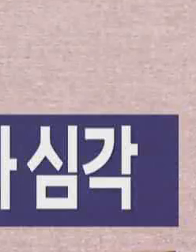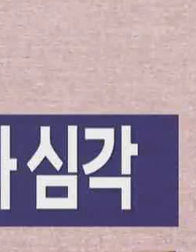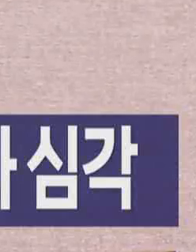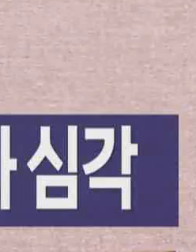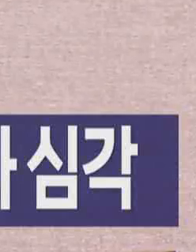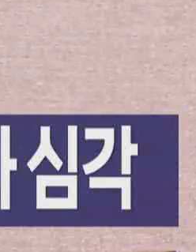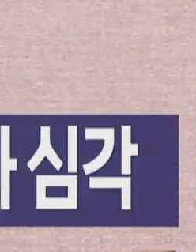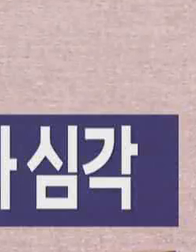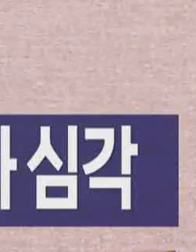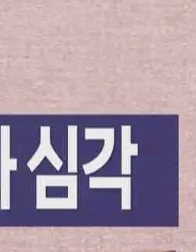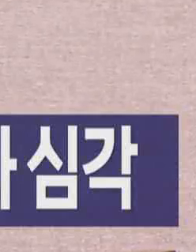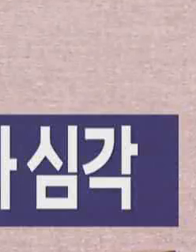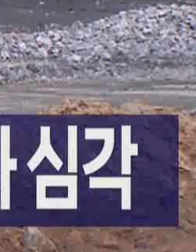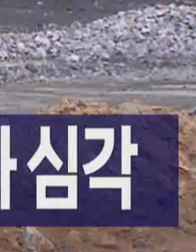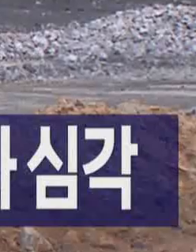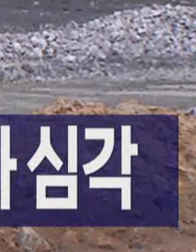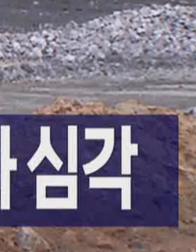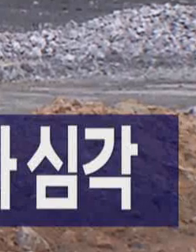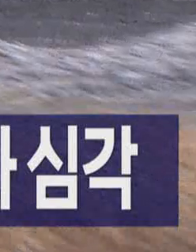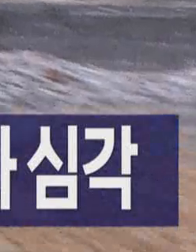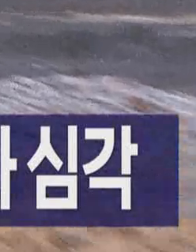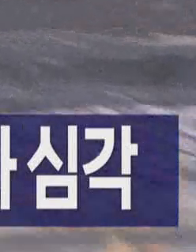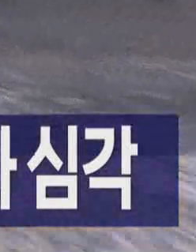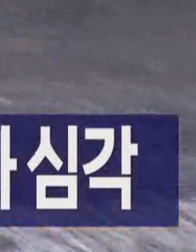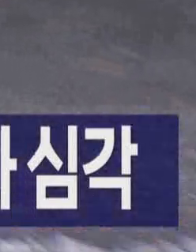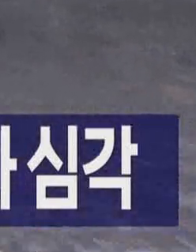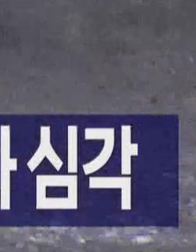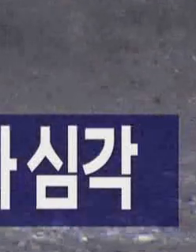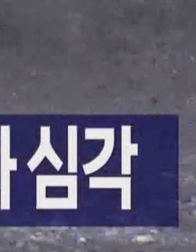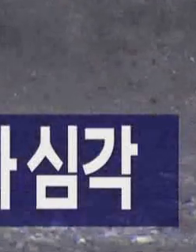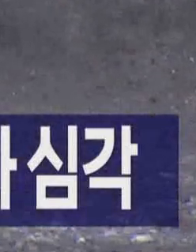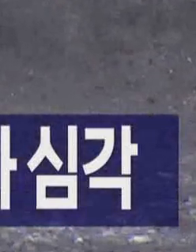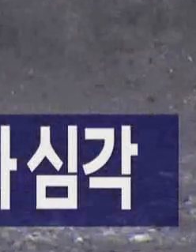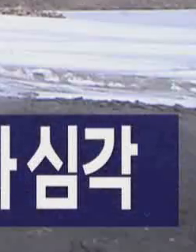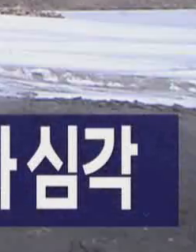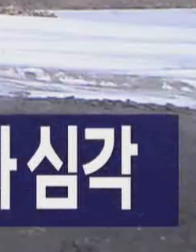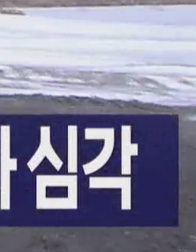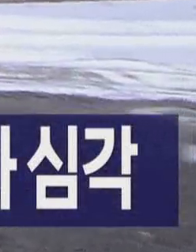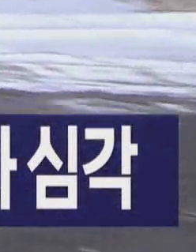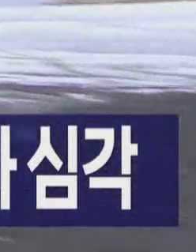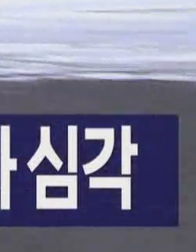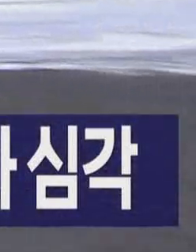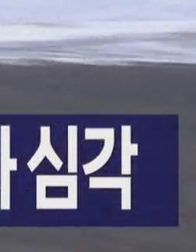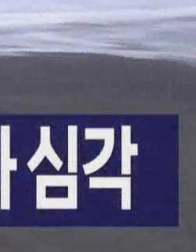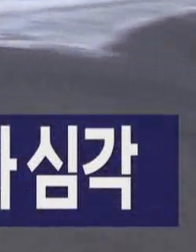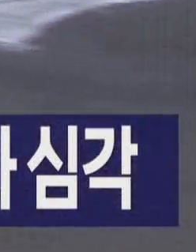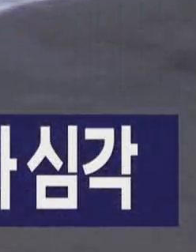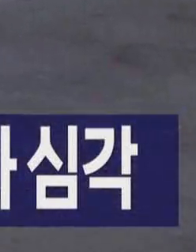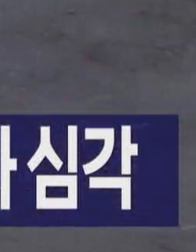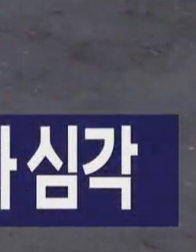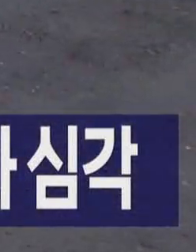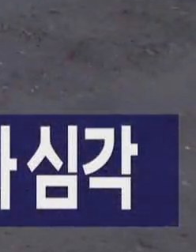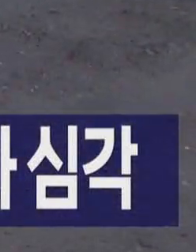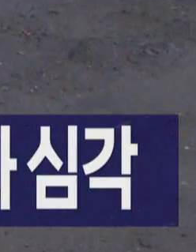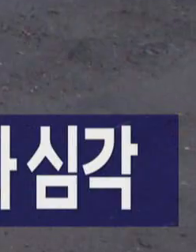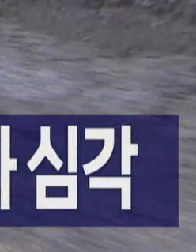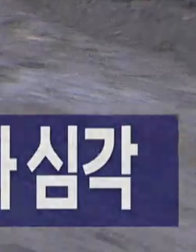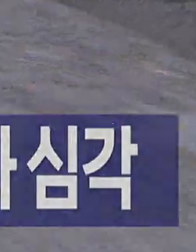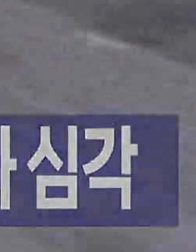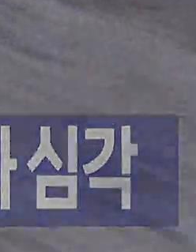등이 시설물이 쓰여집니다. 제철소와 여수산단으로부터의 오염원 유입과 준설토 투기장 성토 작업에